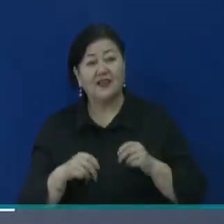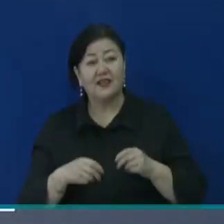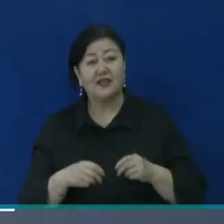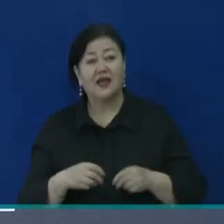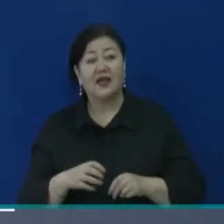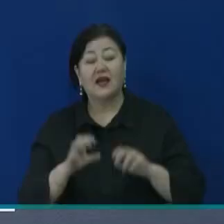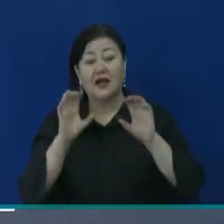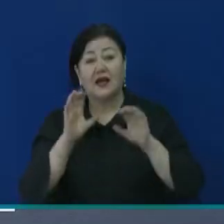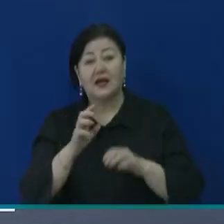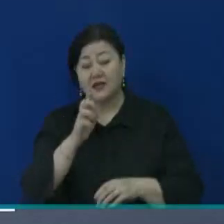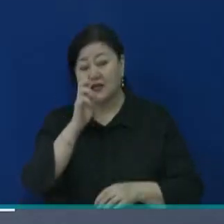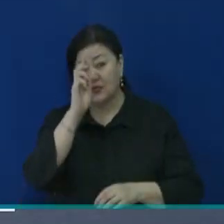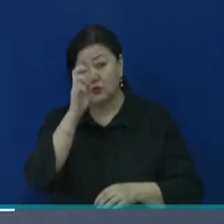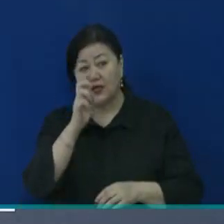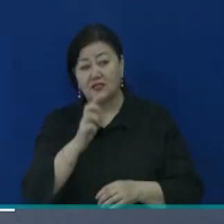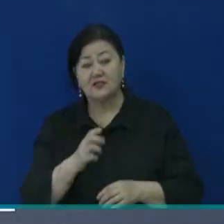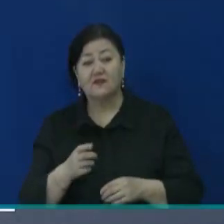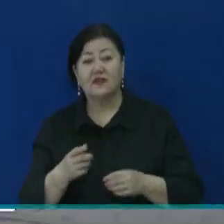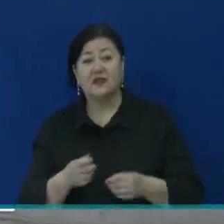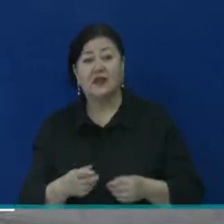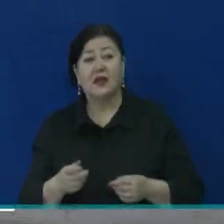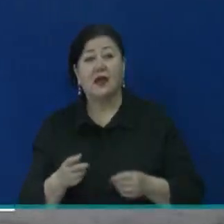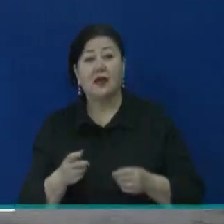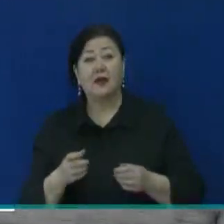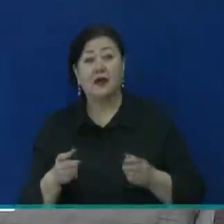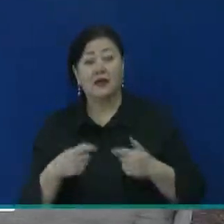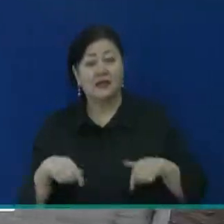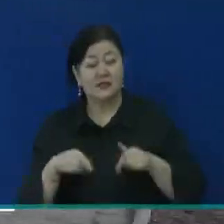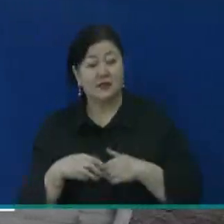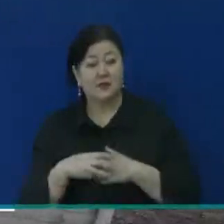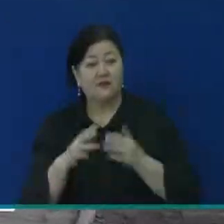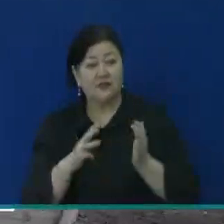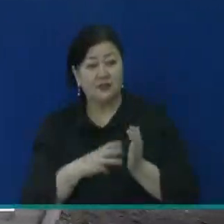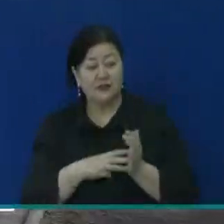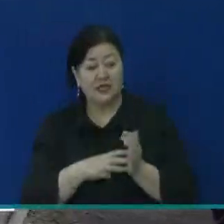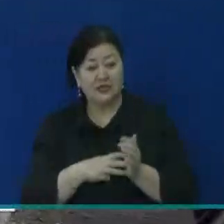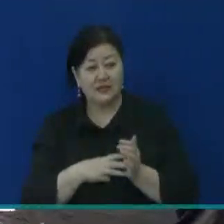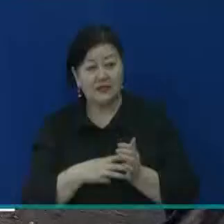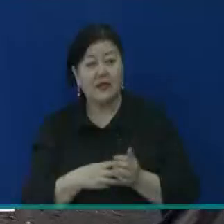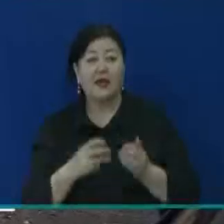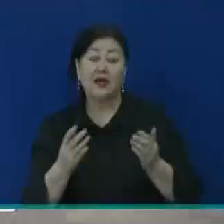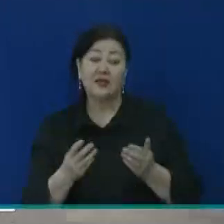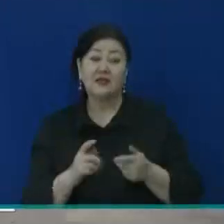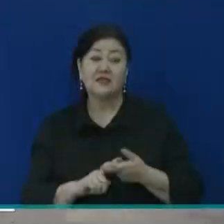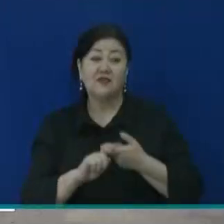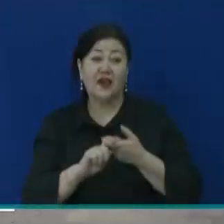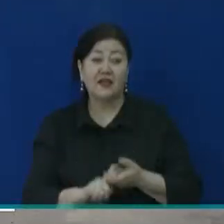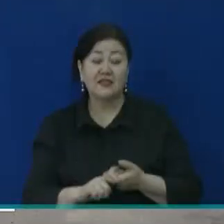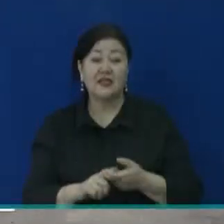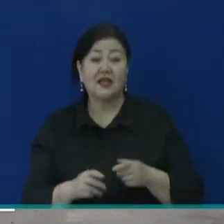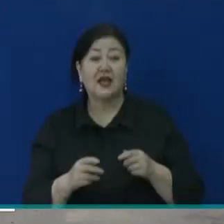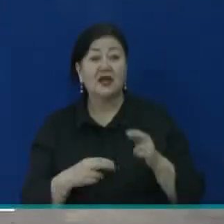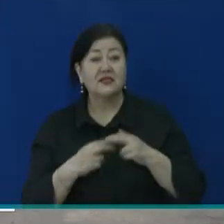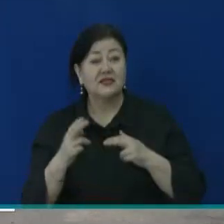қорғау органдарының 397 өтінішін қабылдаған. Оның 218-і сәулет құрылыс бақылау мәселелеріне қатысты. Аталған